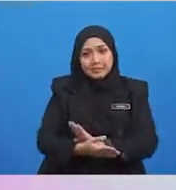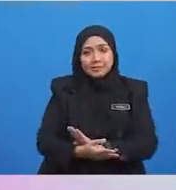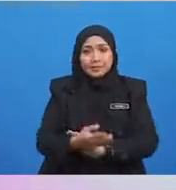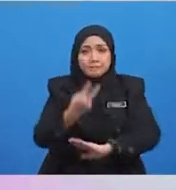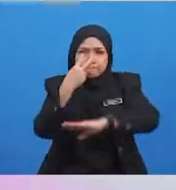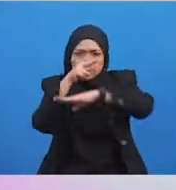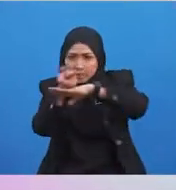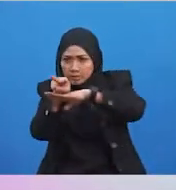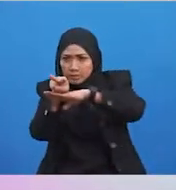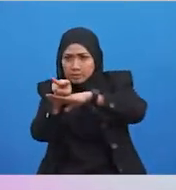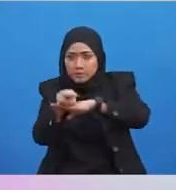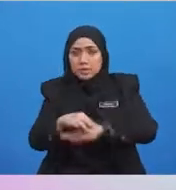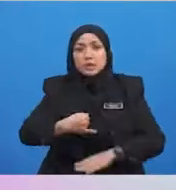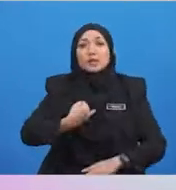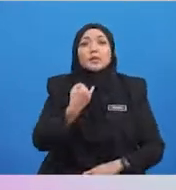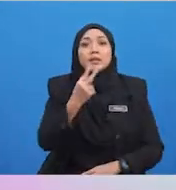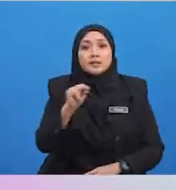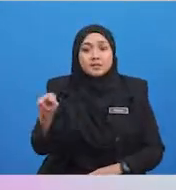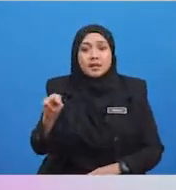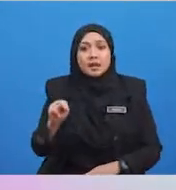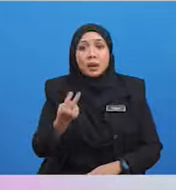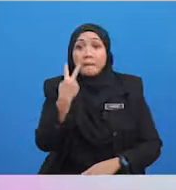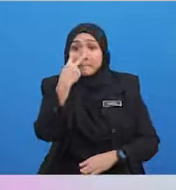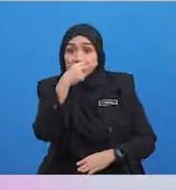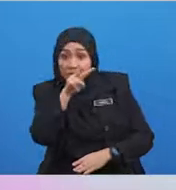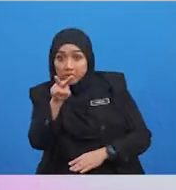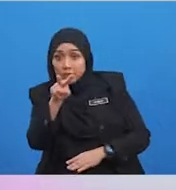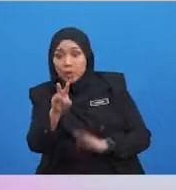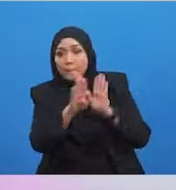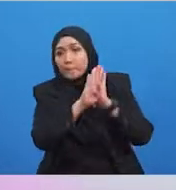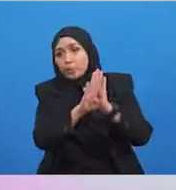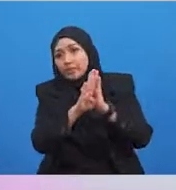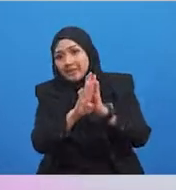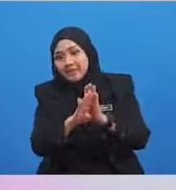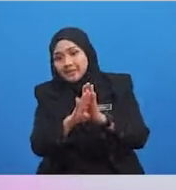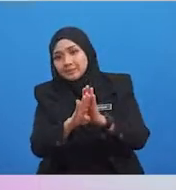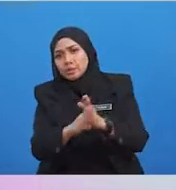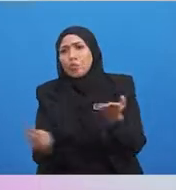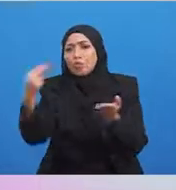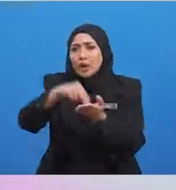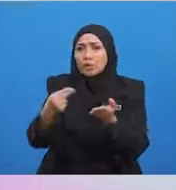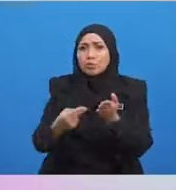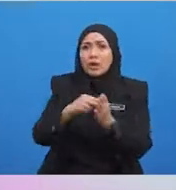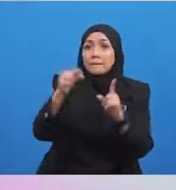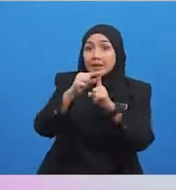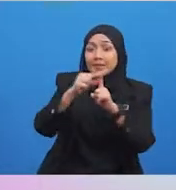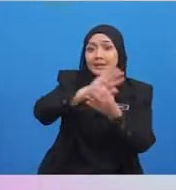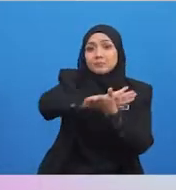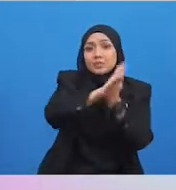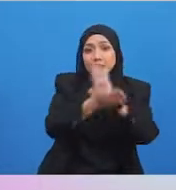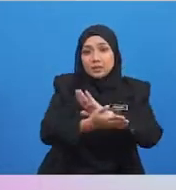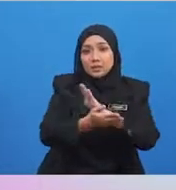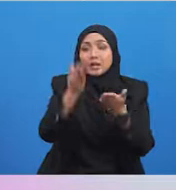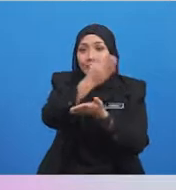bukti". Perkataan "menjadi" yang diulang di tengah-tengah baris itu dikenali